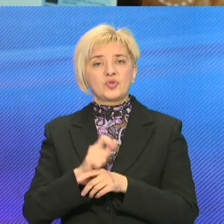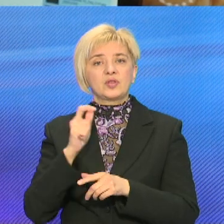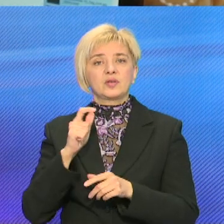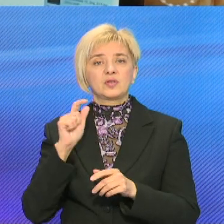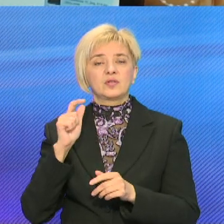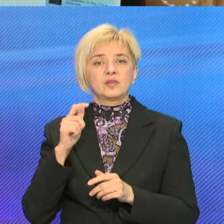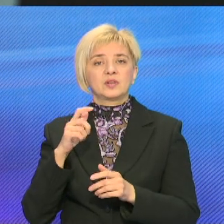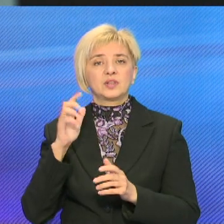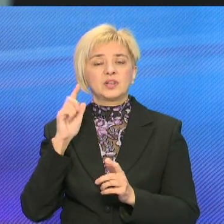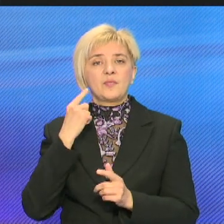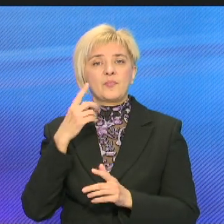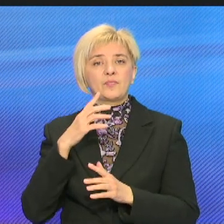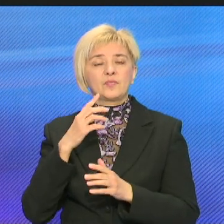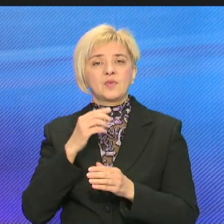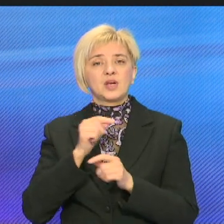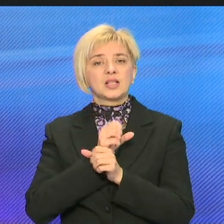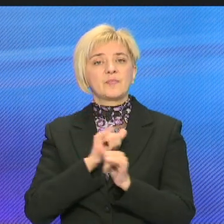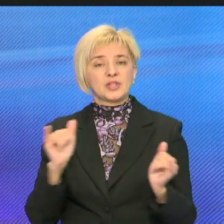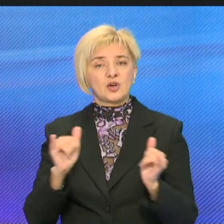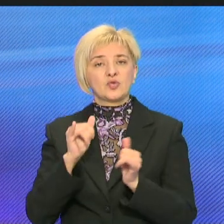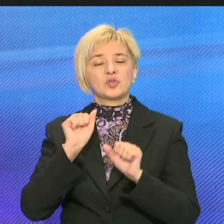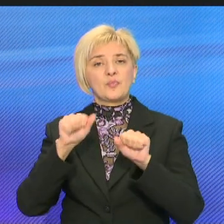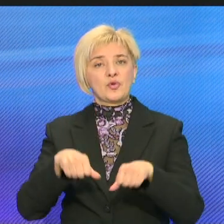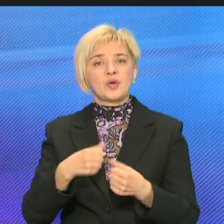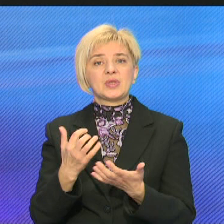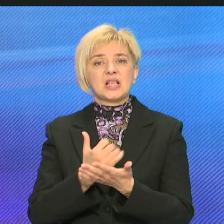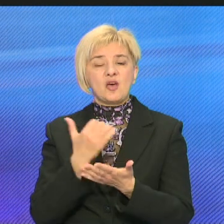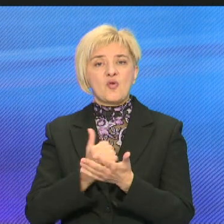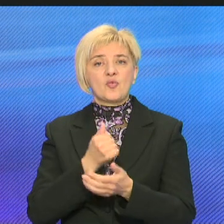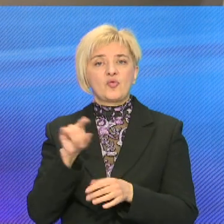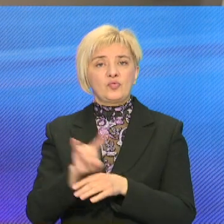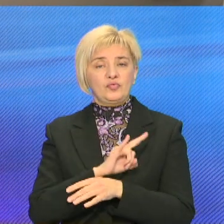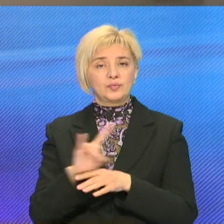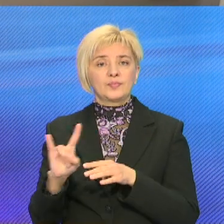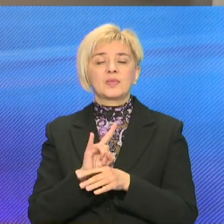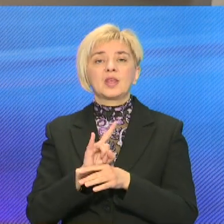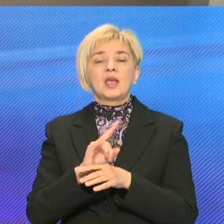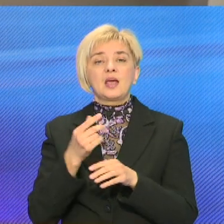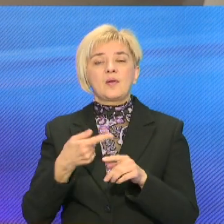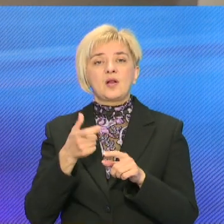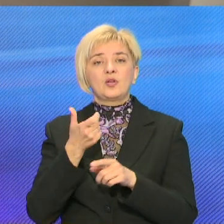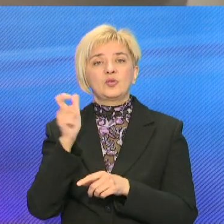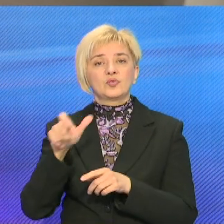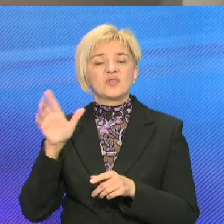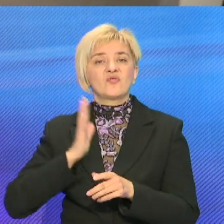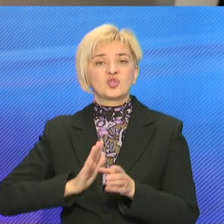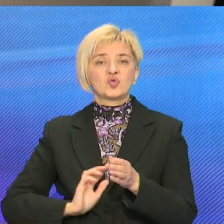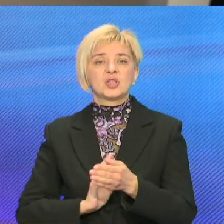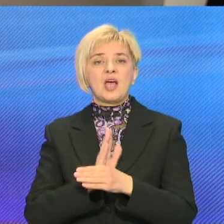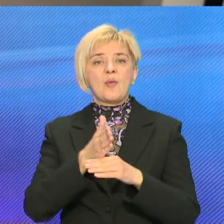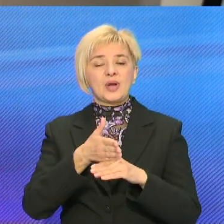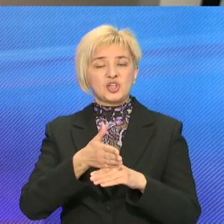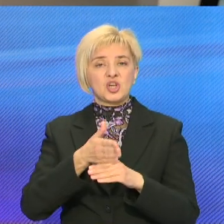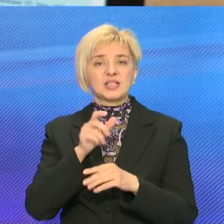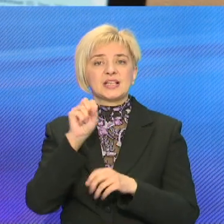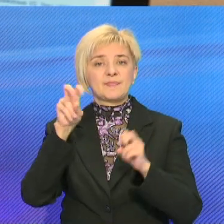людям доводится звертаться по допомогу до экспертов. По заявах громадян проводится пошерказнаўшае доследование, якія дозволяют установить